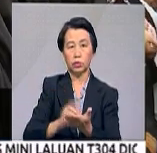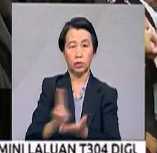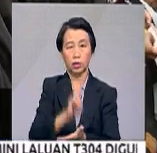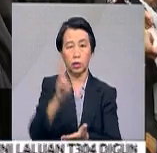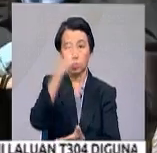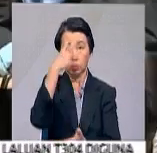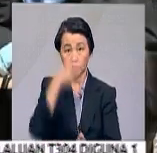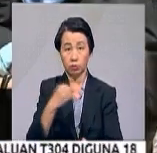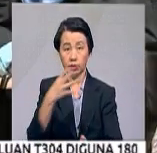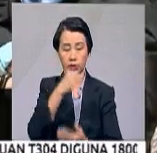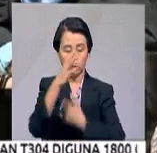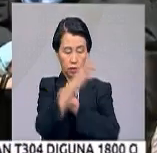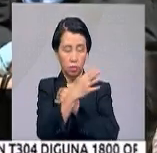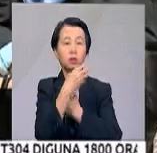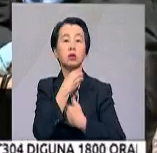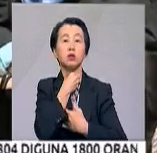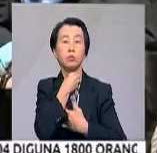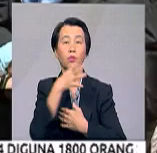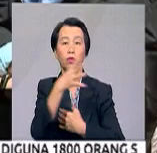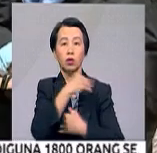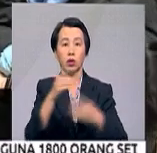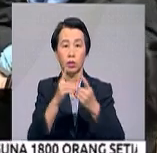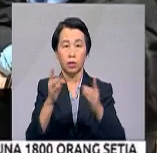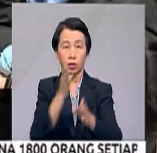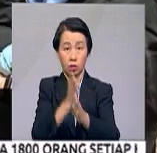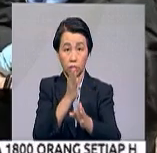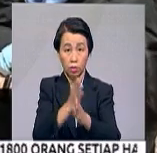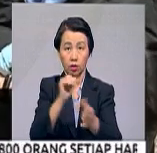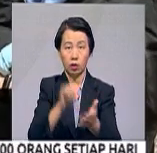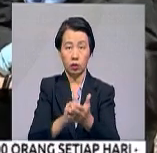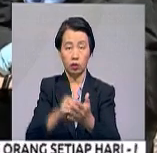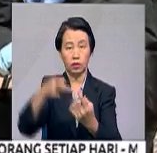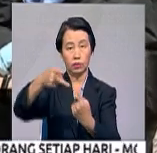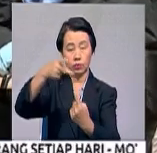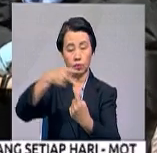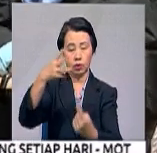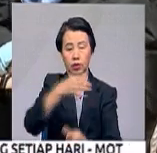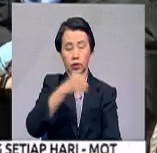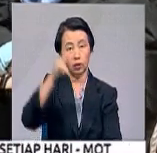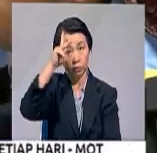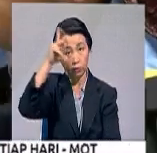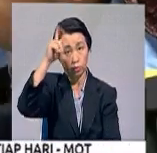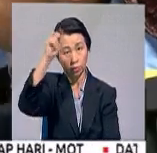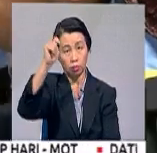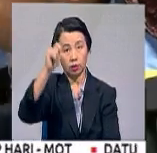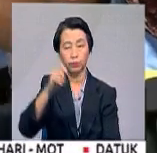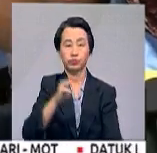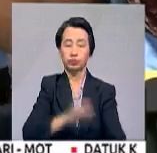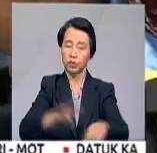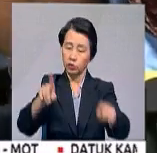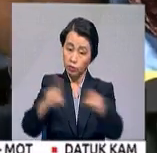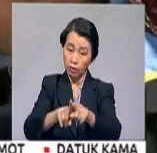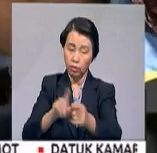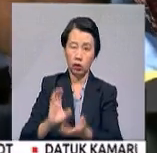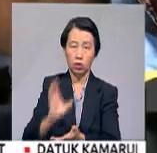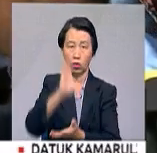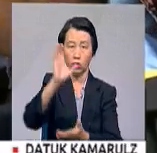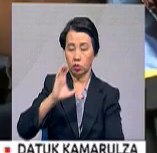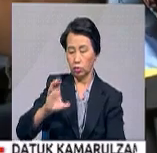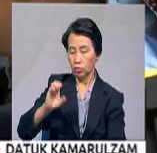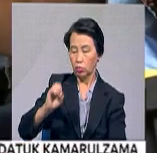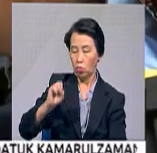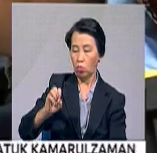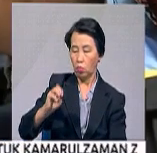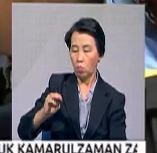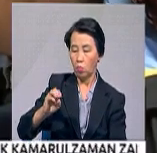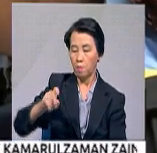Seremban dan Ipoh serta Diploma Psikologi di Kampus Pulau Pinang dan Kuala Terengganu. Pada masa sama, Kolej Cosmopoint